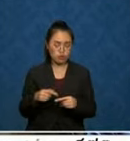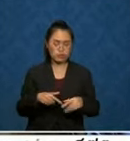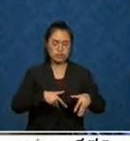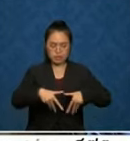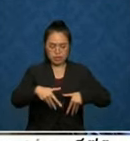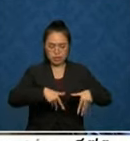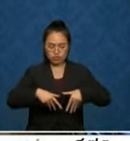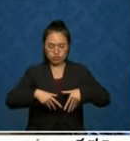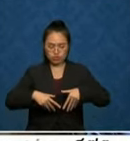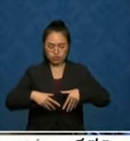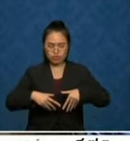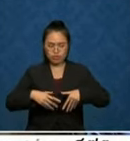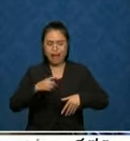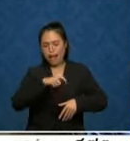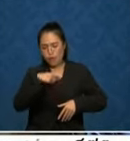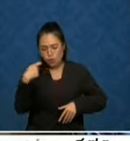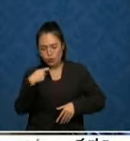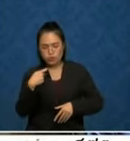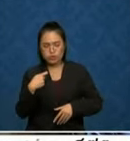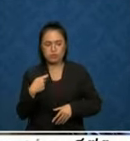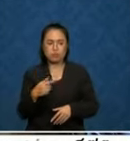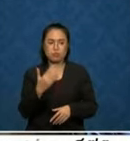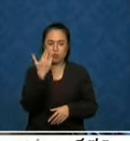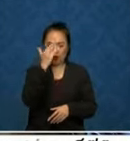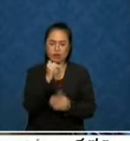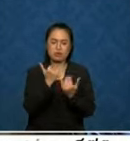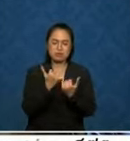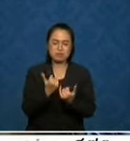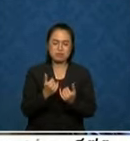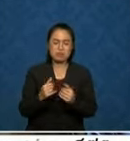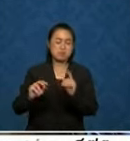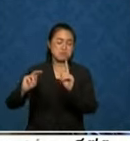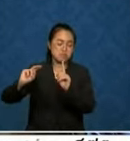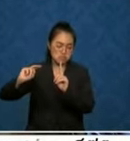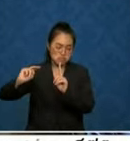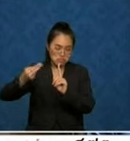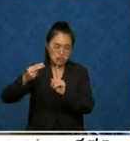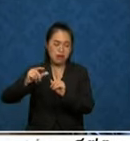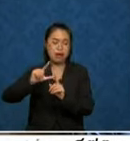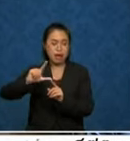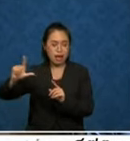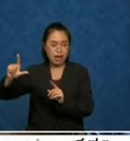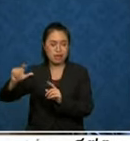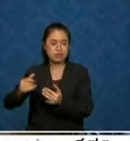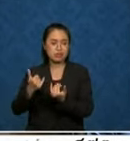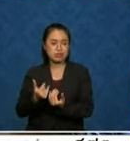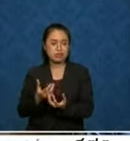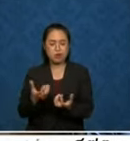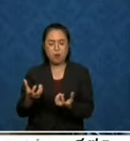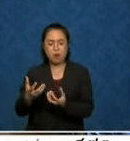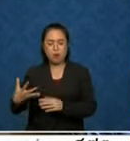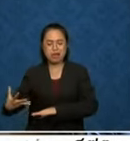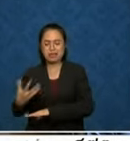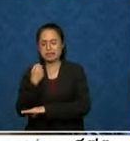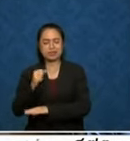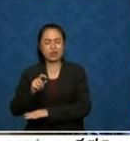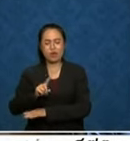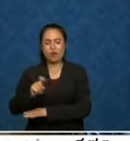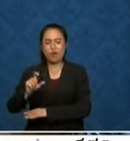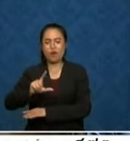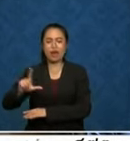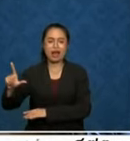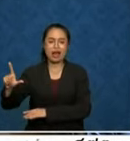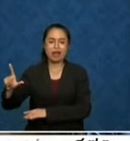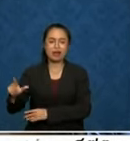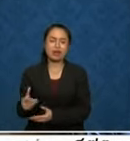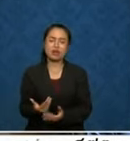ไม่ว่ากันว่ามูลค่าความเสียหายนับหมื่นล้านแต่ยังอายัดได้แค่หลักร้อยกว่าล้านแล้